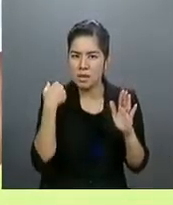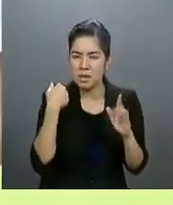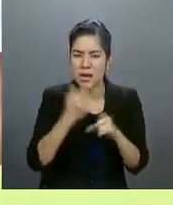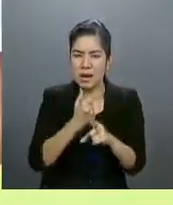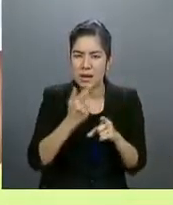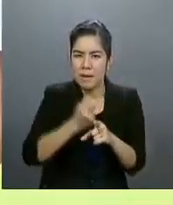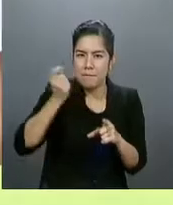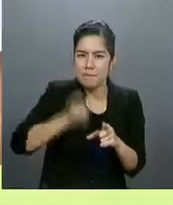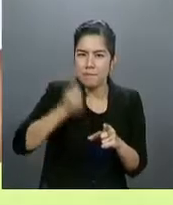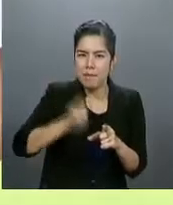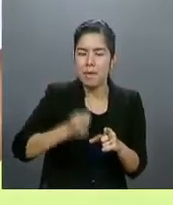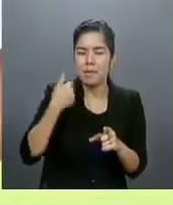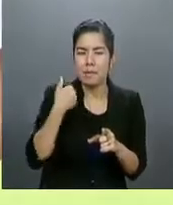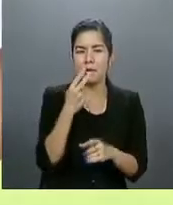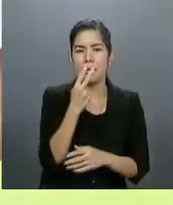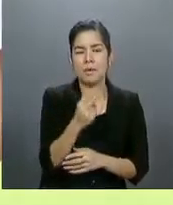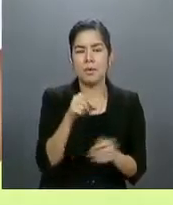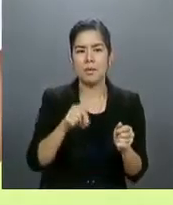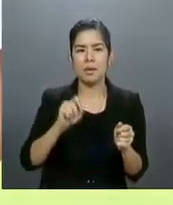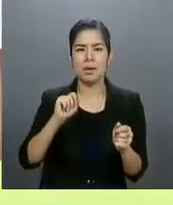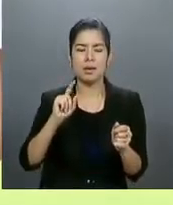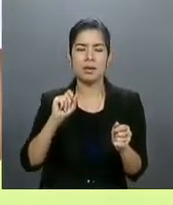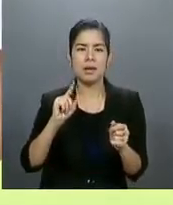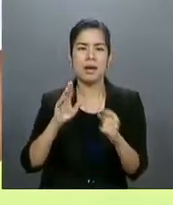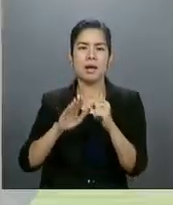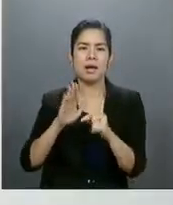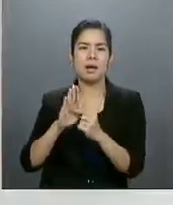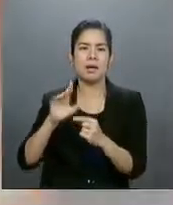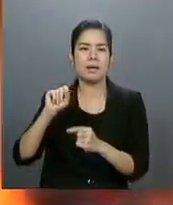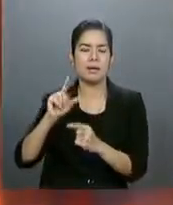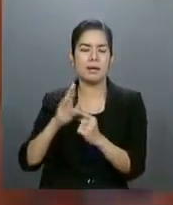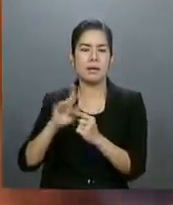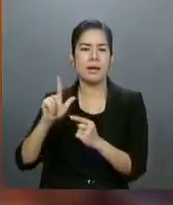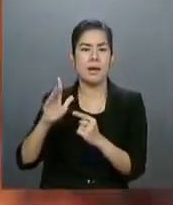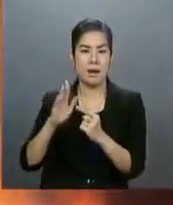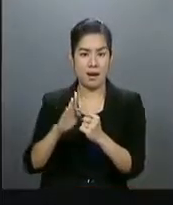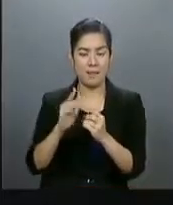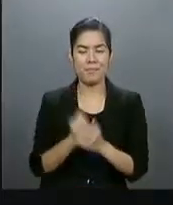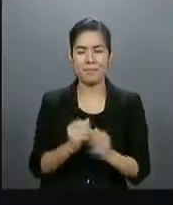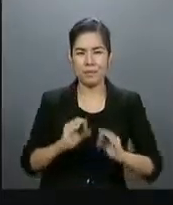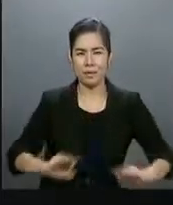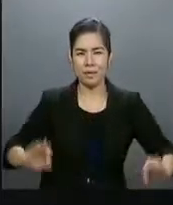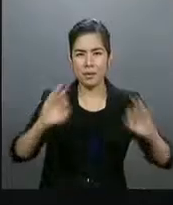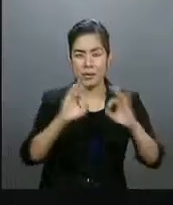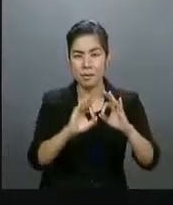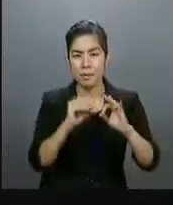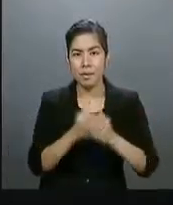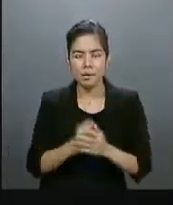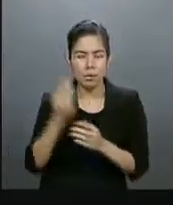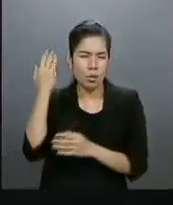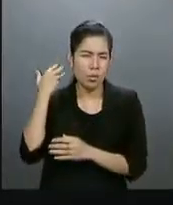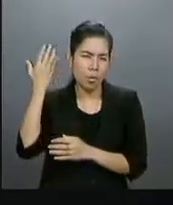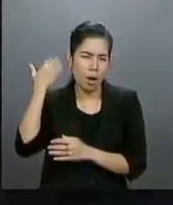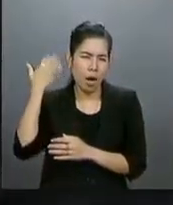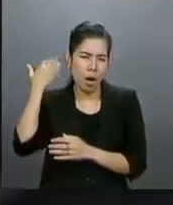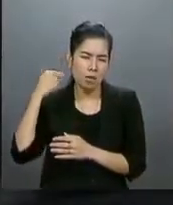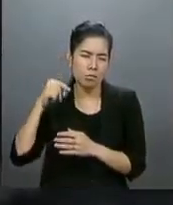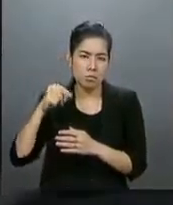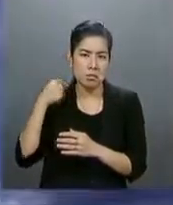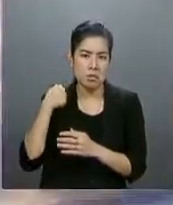จังหวัดนครศรีธรรมราชติดตามจากรายงานค่ะ หนึ่งในภูมิปัญญาไทยที่สืบทอดมาตั้งแต่สมัยอดีต